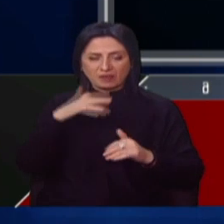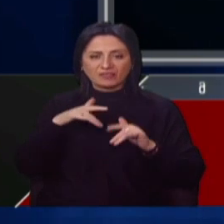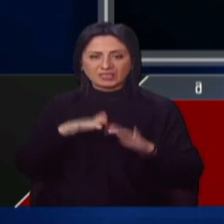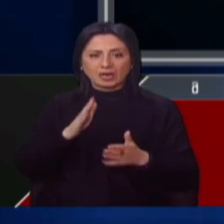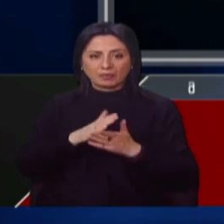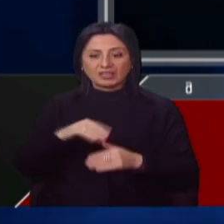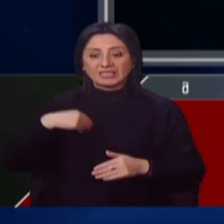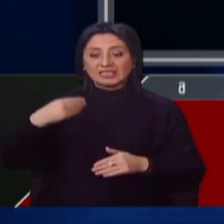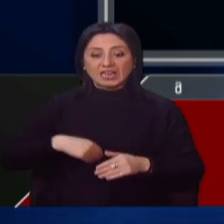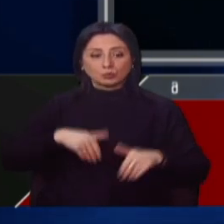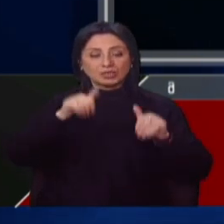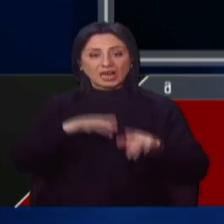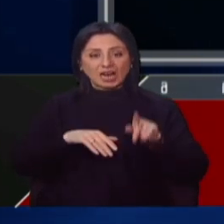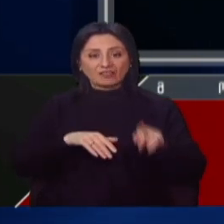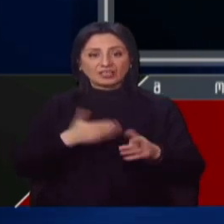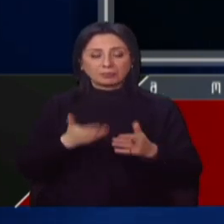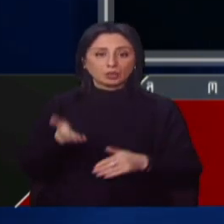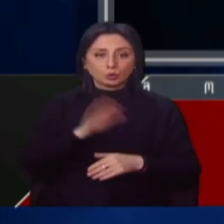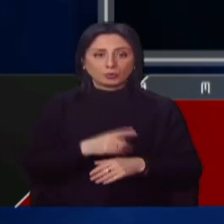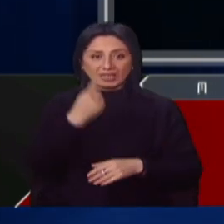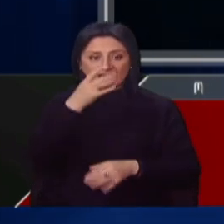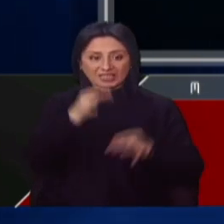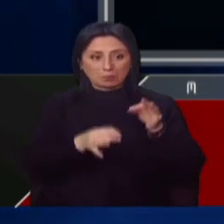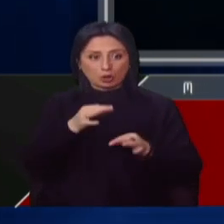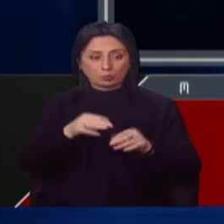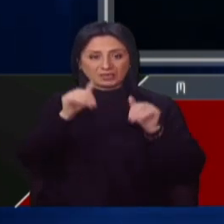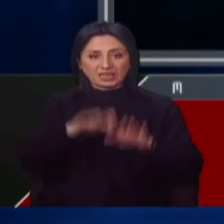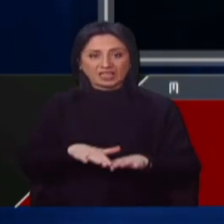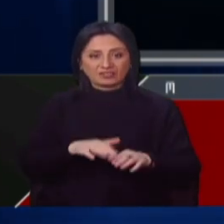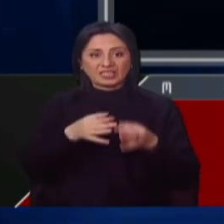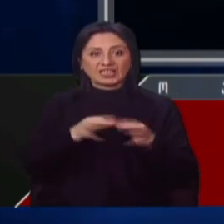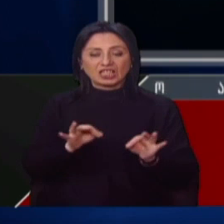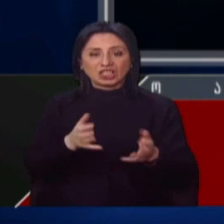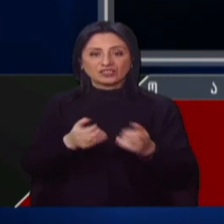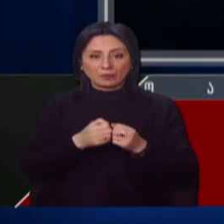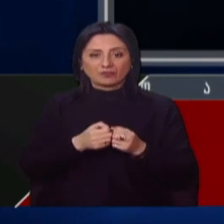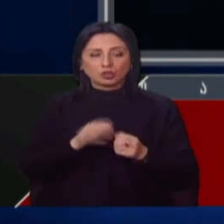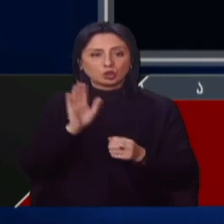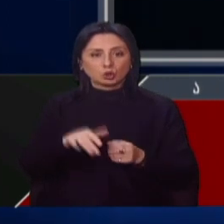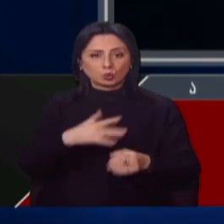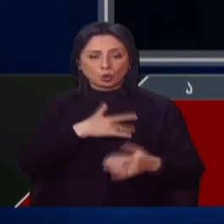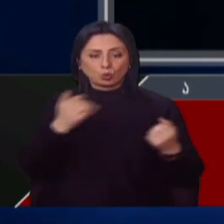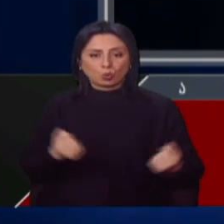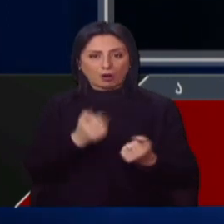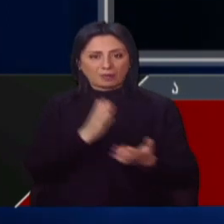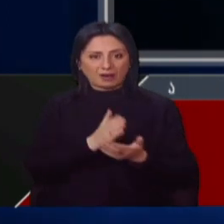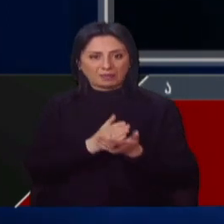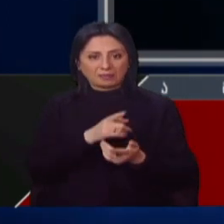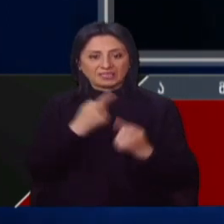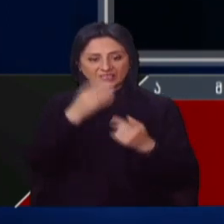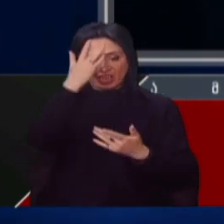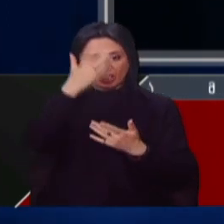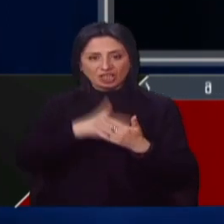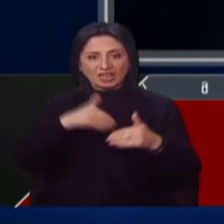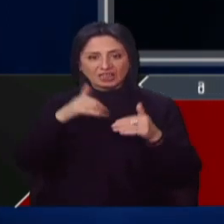სადაც სტრასბურგის გადაწყვეტილება, მით უმეტეს ერთი მოსამართლის გადაწყვეტილება დასაშვებობაზე სრულიად უგულებელ ყოფილია და სხვა